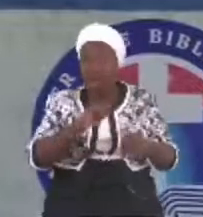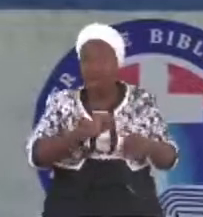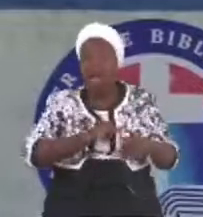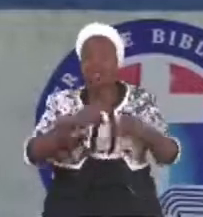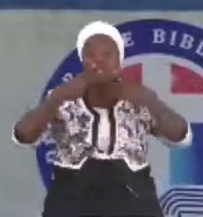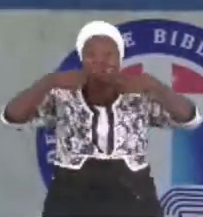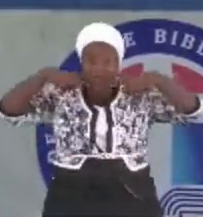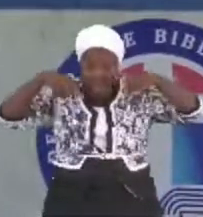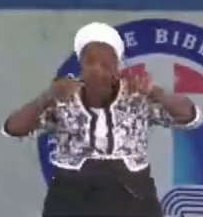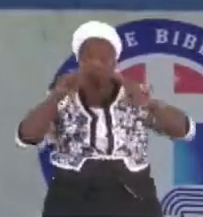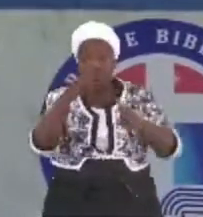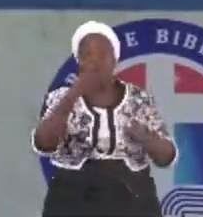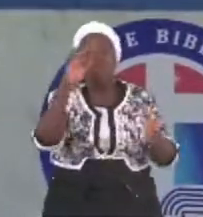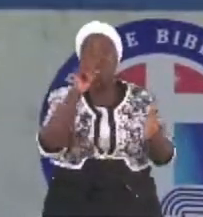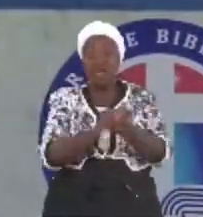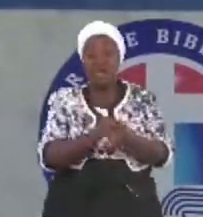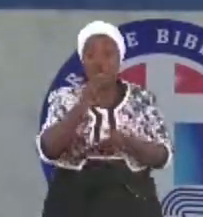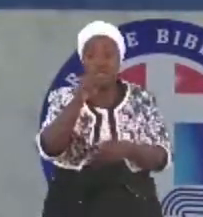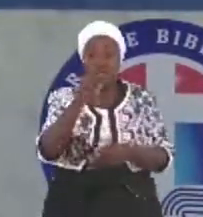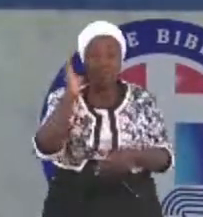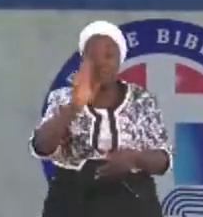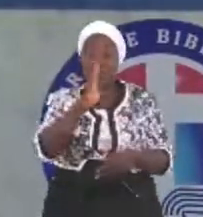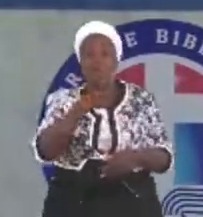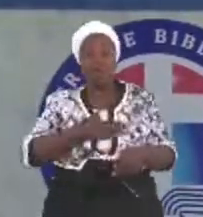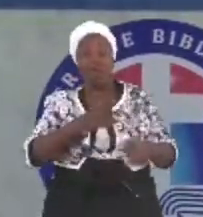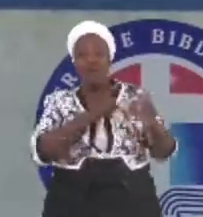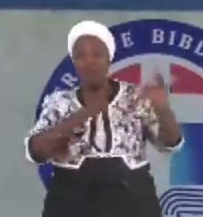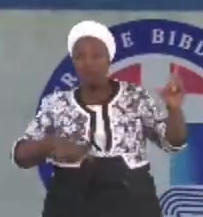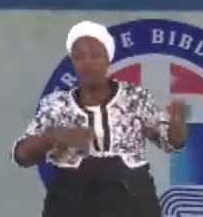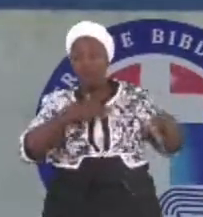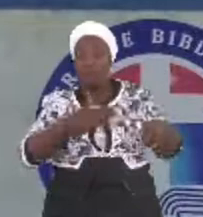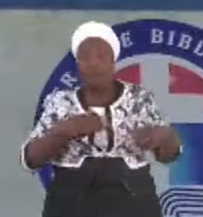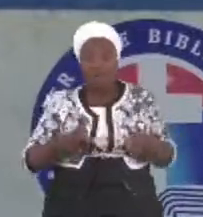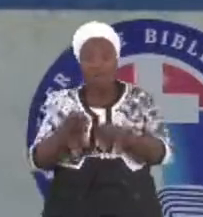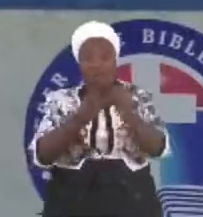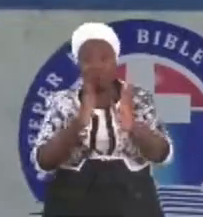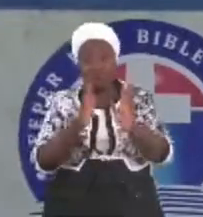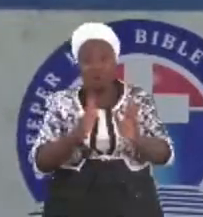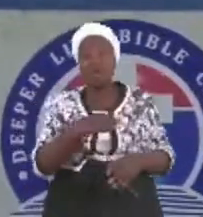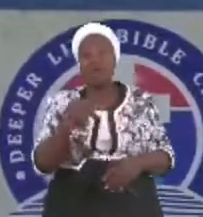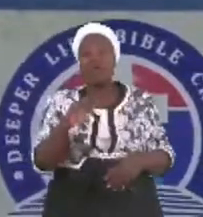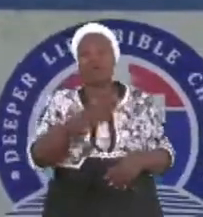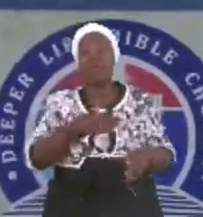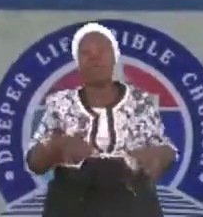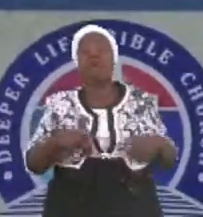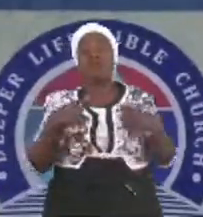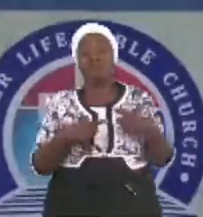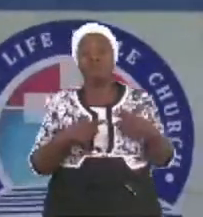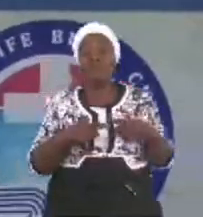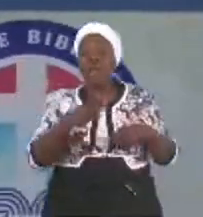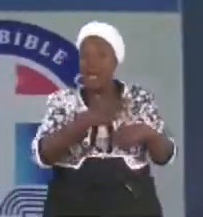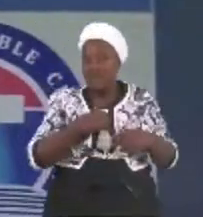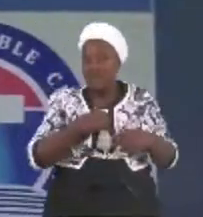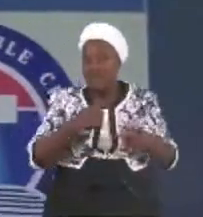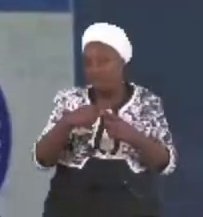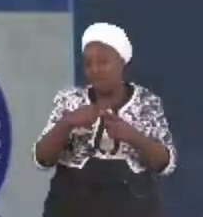te déclare que tu seras mon Seigneur et mon directeur et celui qui contrôle ma vie. »